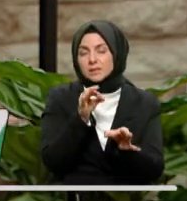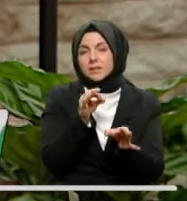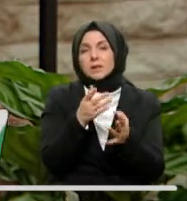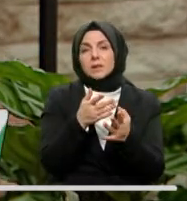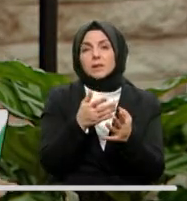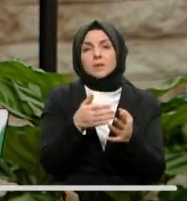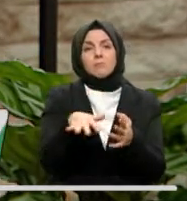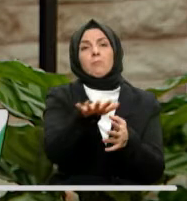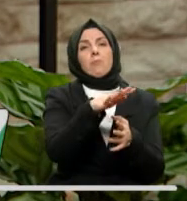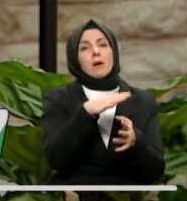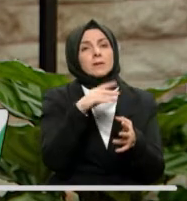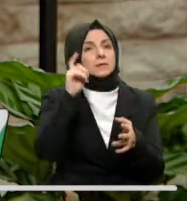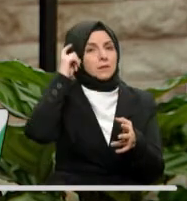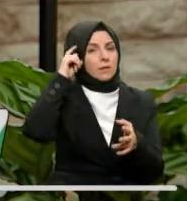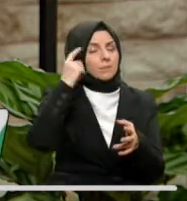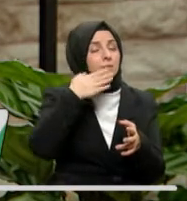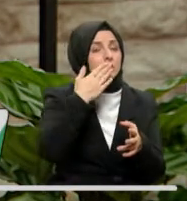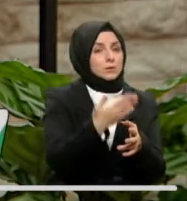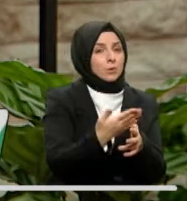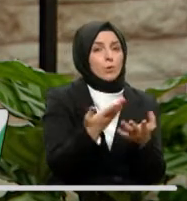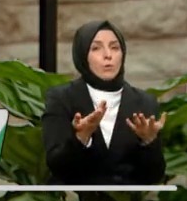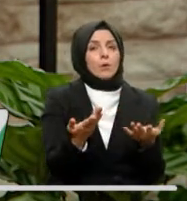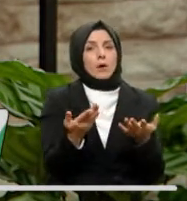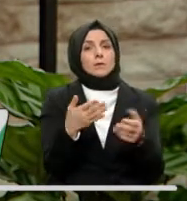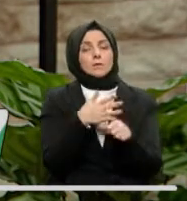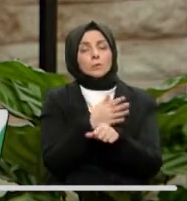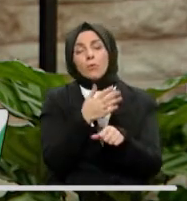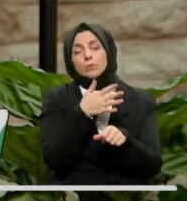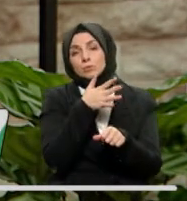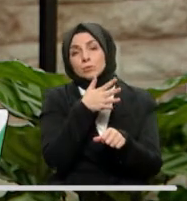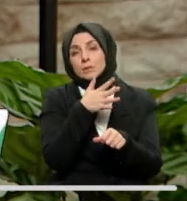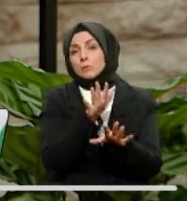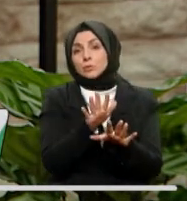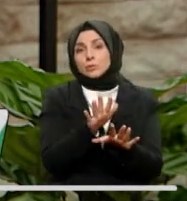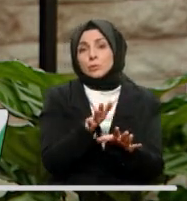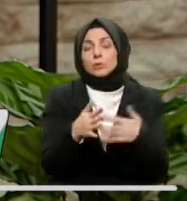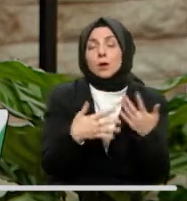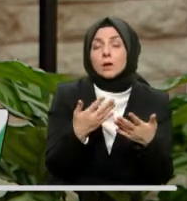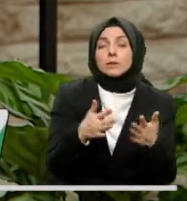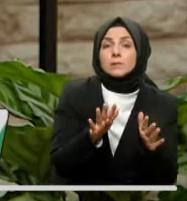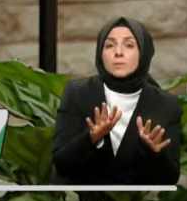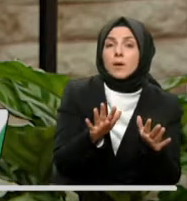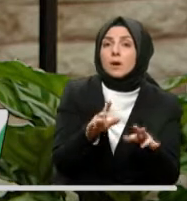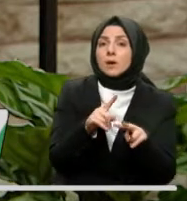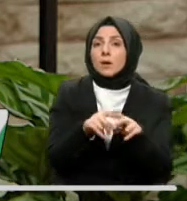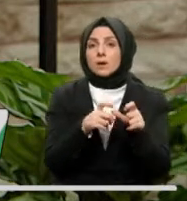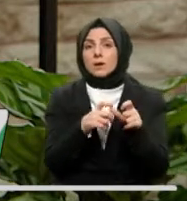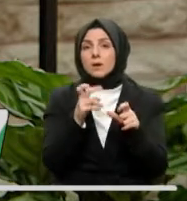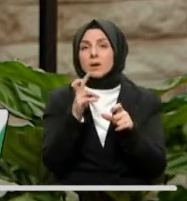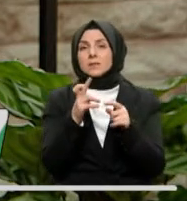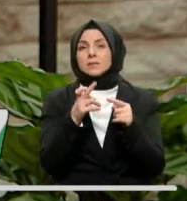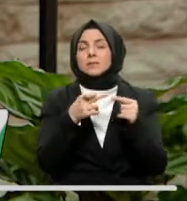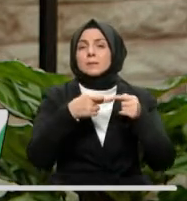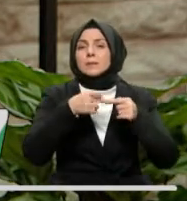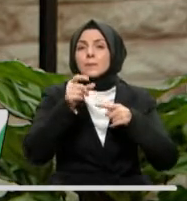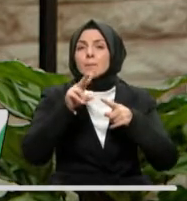saçları boşuna atmışız burada kadar yani değil mi Bir doğru tektir doğru bana göre sana göre değişmez Aspirin sorusunu Bense çok